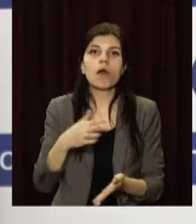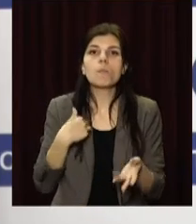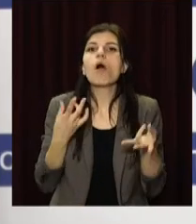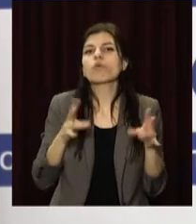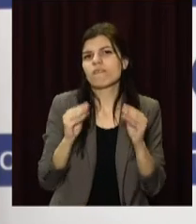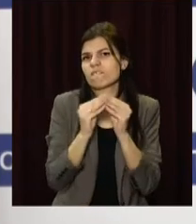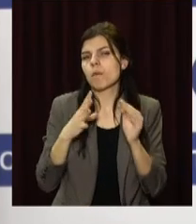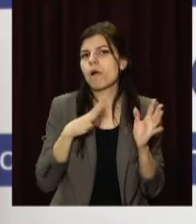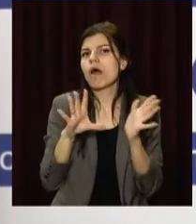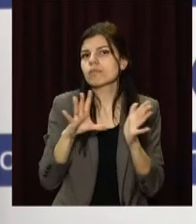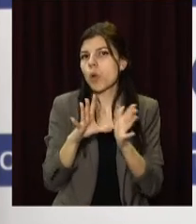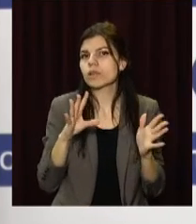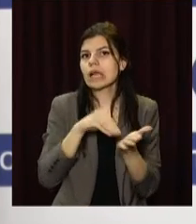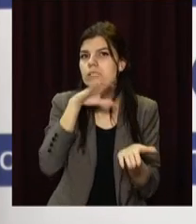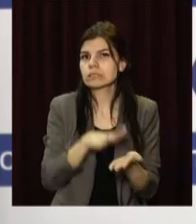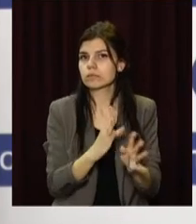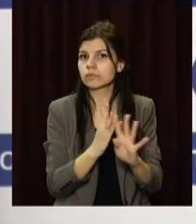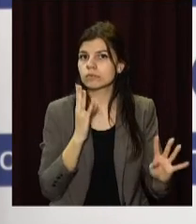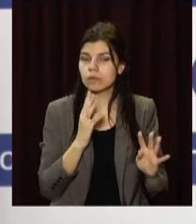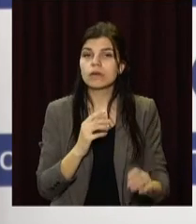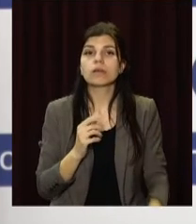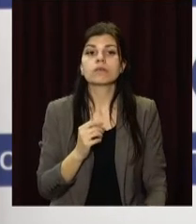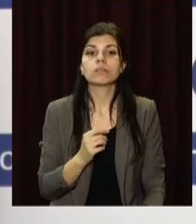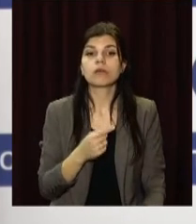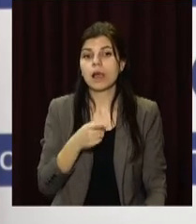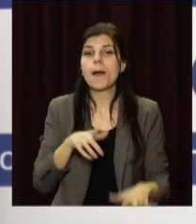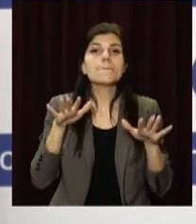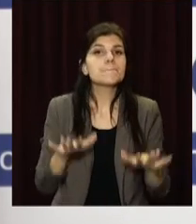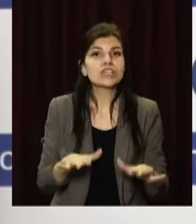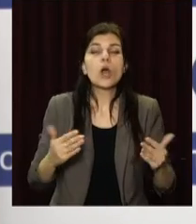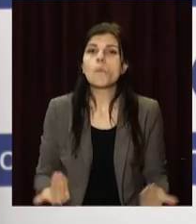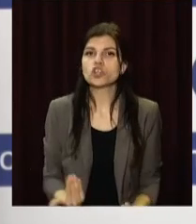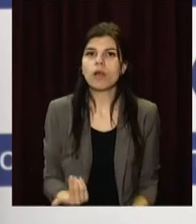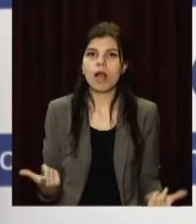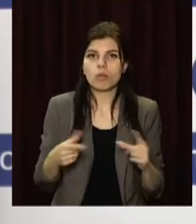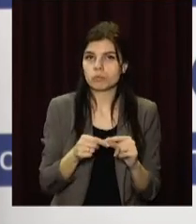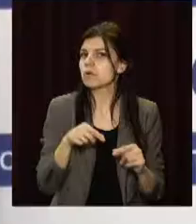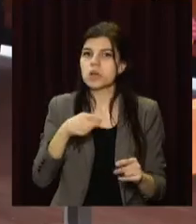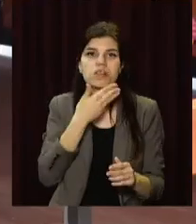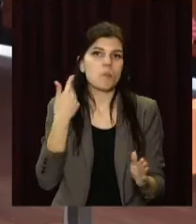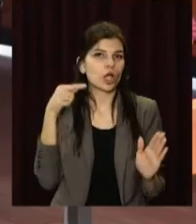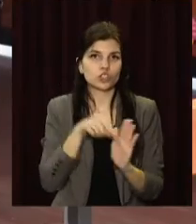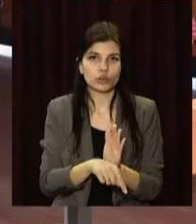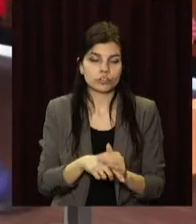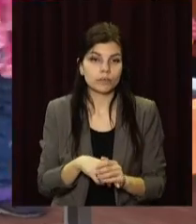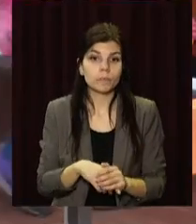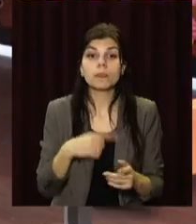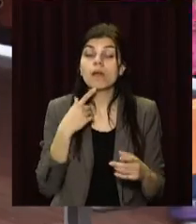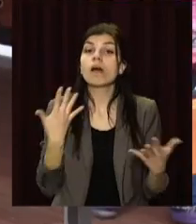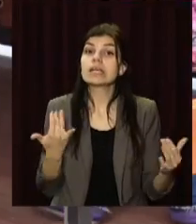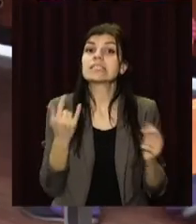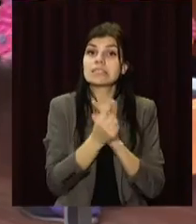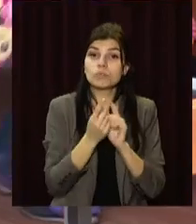електронну реєстрацію. І в електронній реєстрації місце проживання не має значення. Окрім цього, відтепер